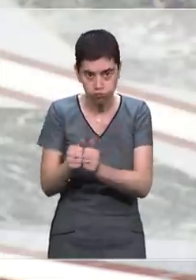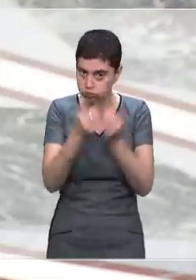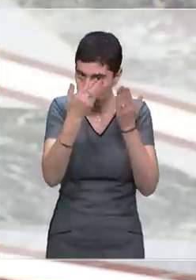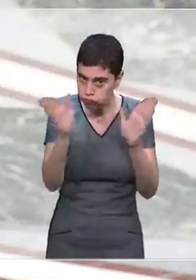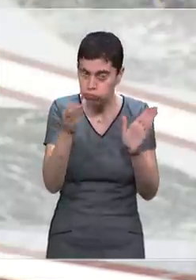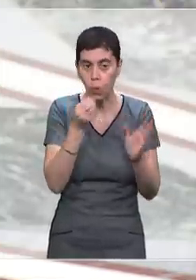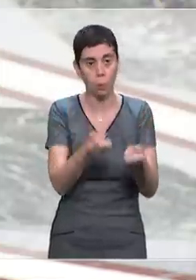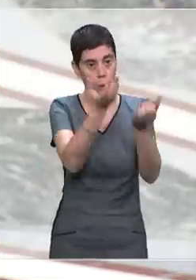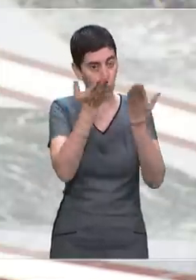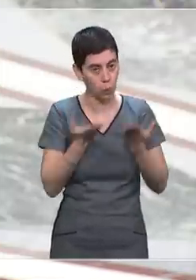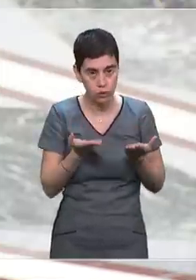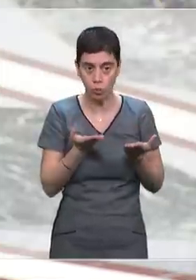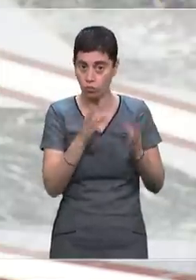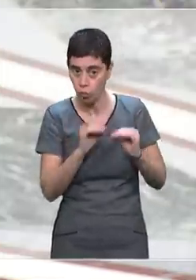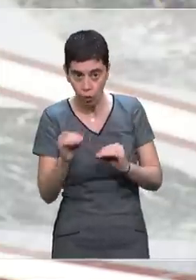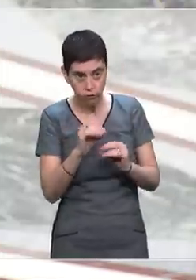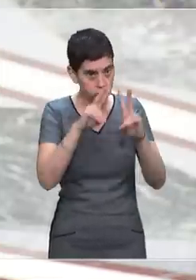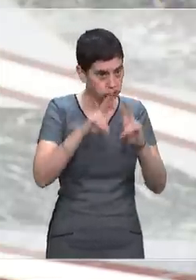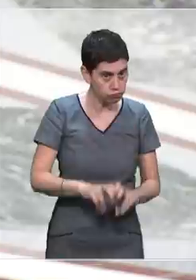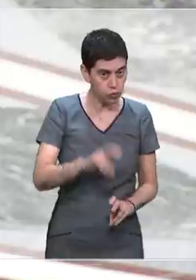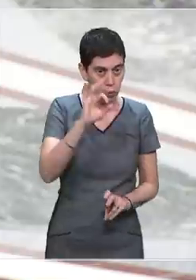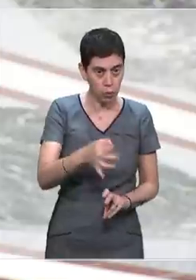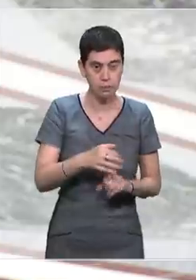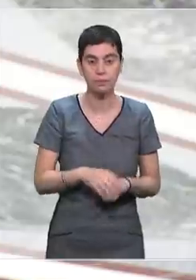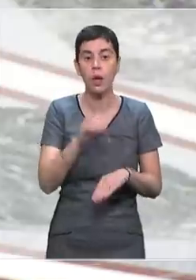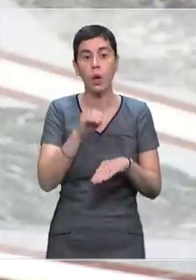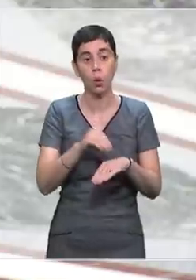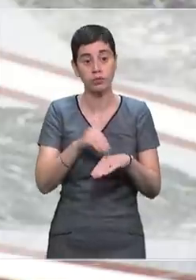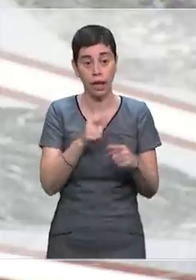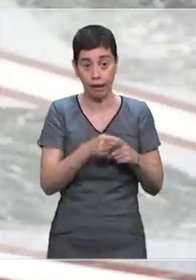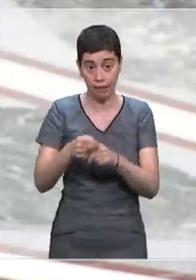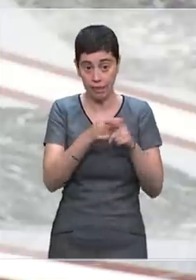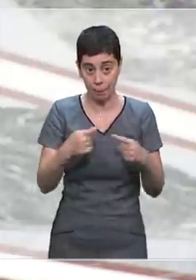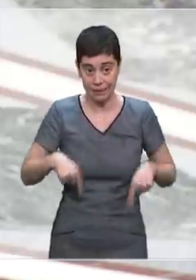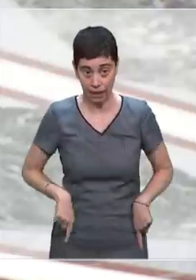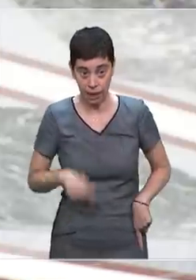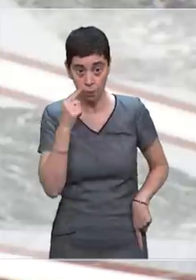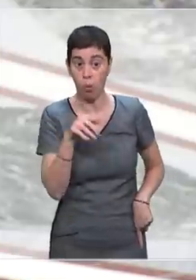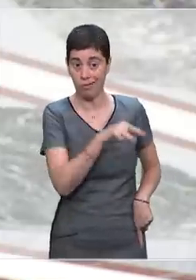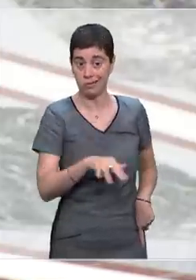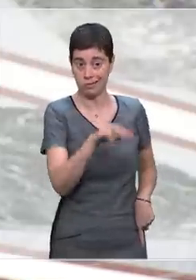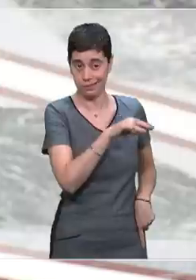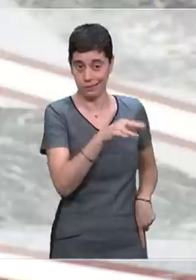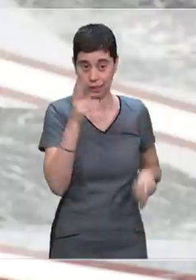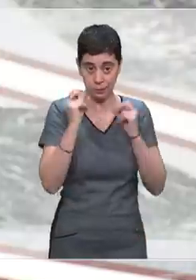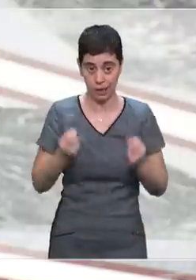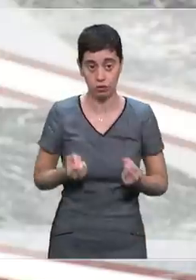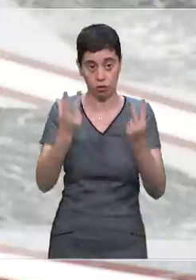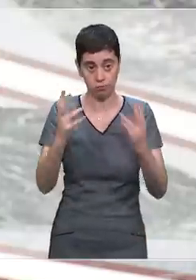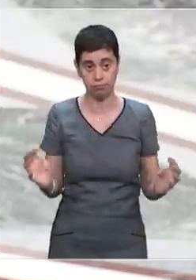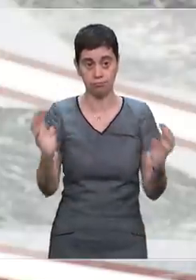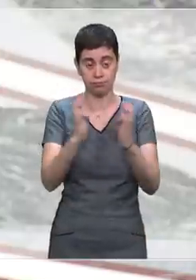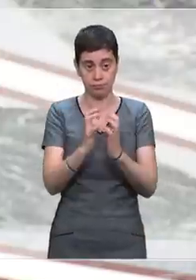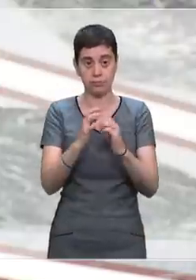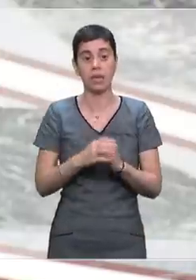les propositions concrètes qui nous parviendront et je réunirai un conseil interministériel des Outre-mer au printemps prochain qui suivra la